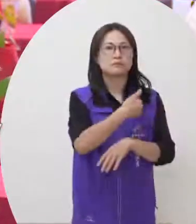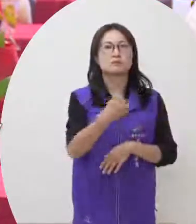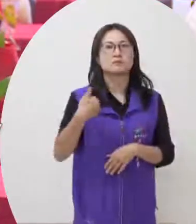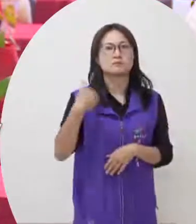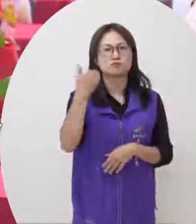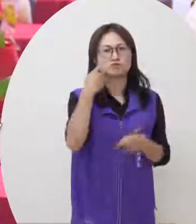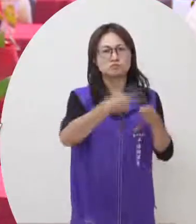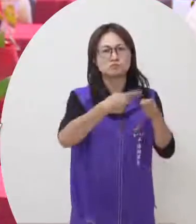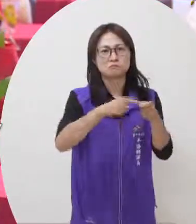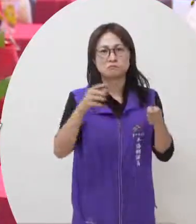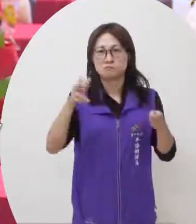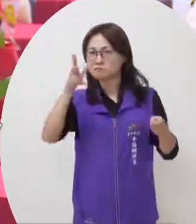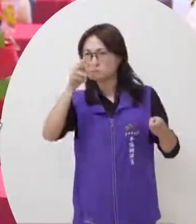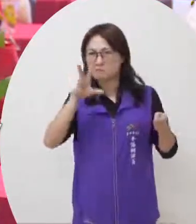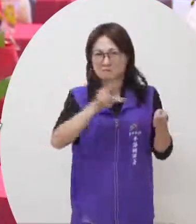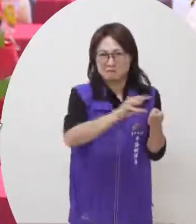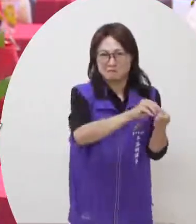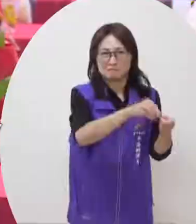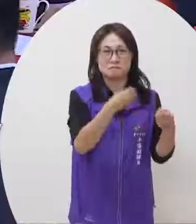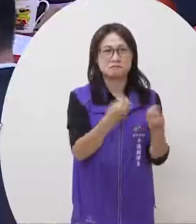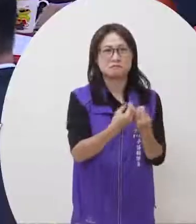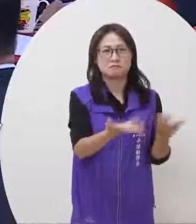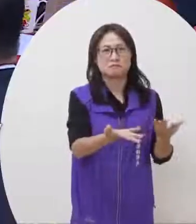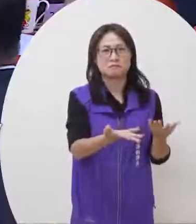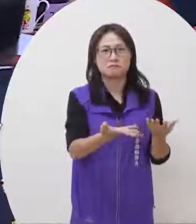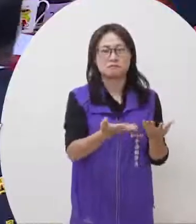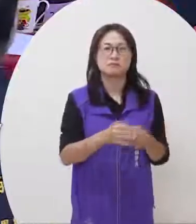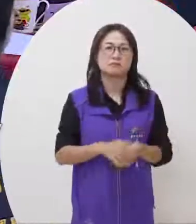害啊，哦，是的，拜托，谢谢。